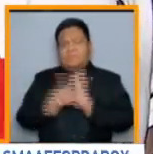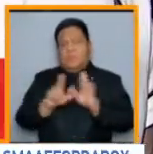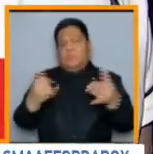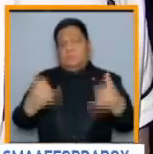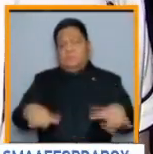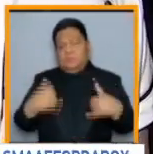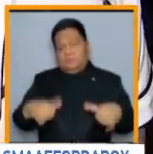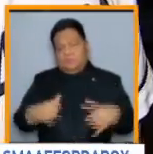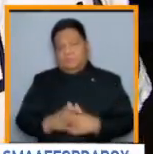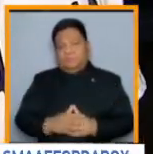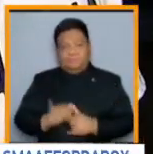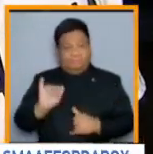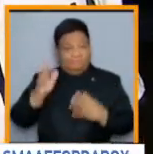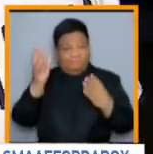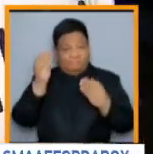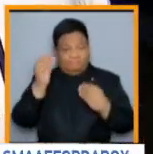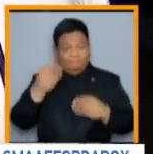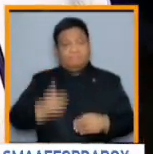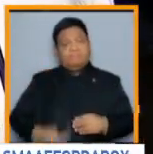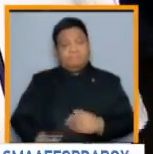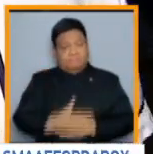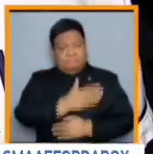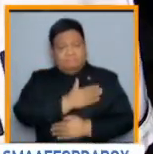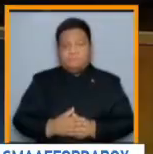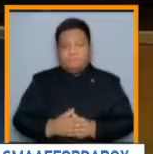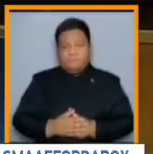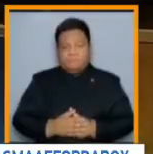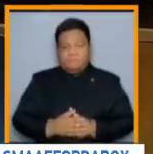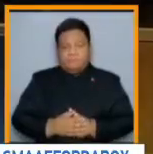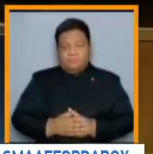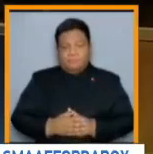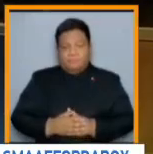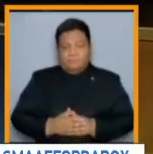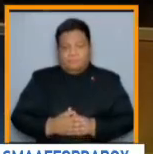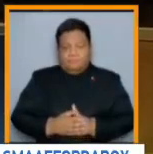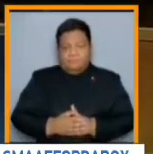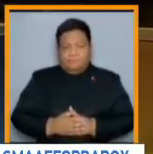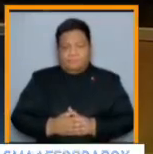Maynila. Darlene Kai, buong puso para sa Pilipino. Wala raw